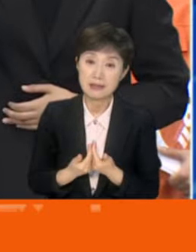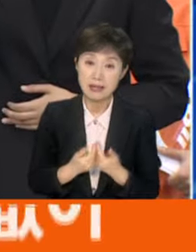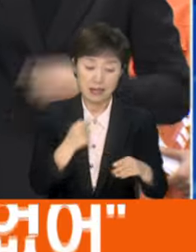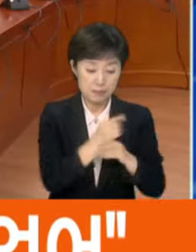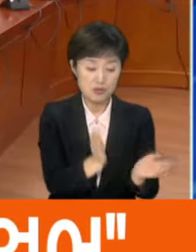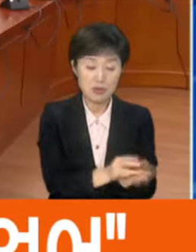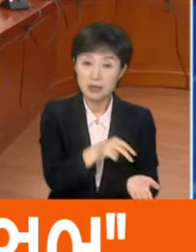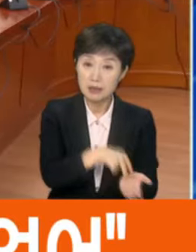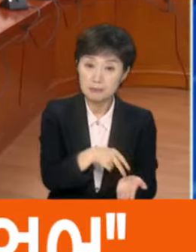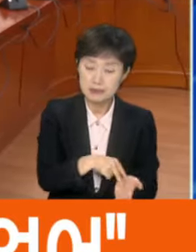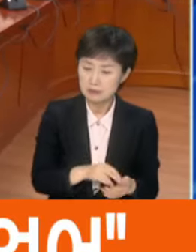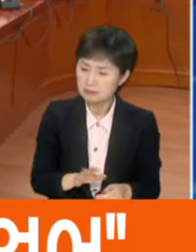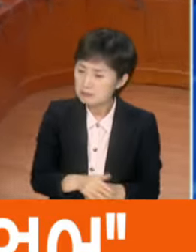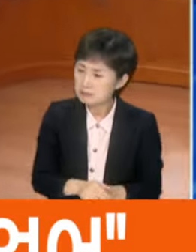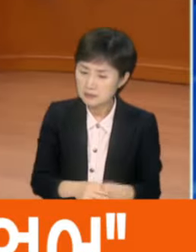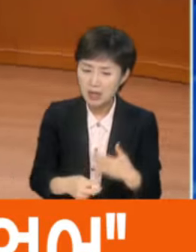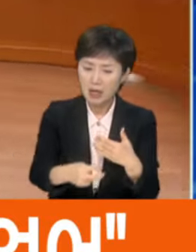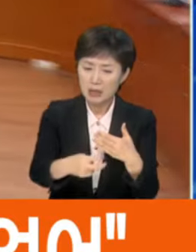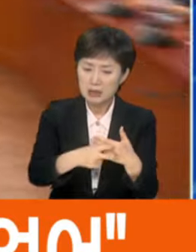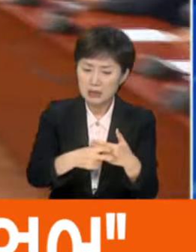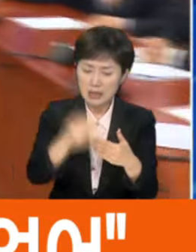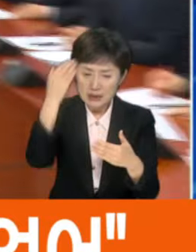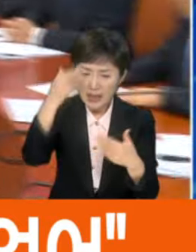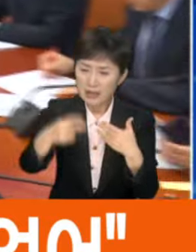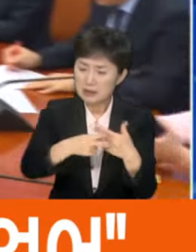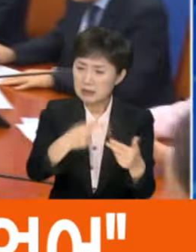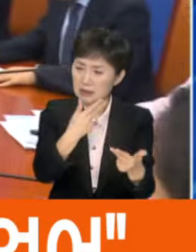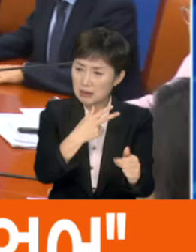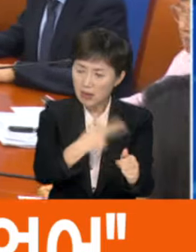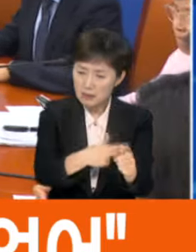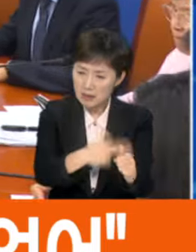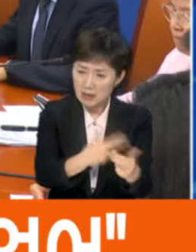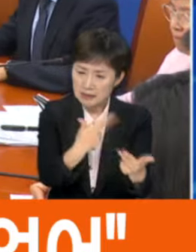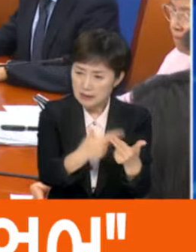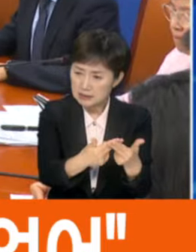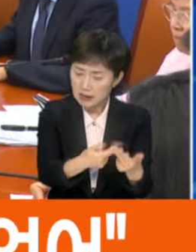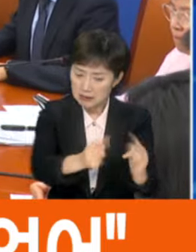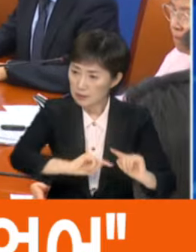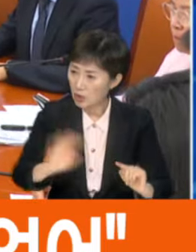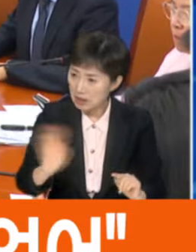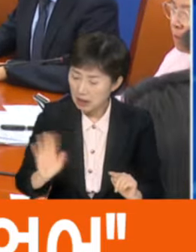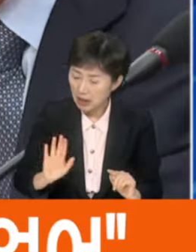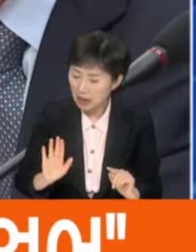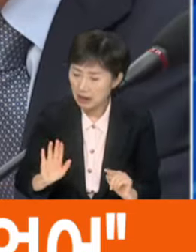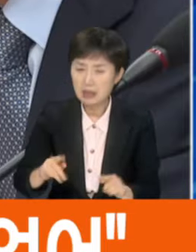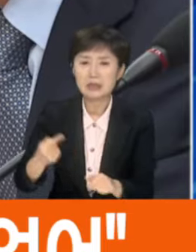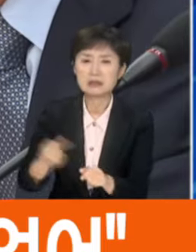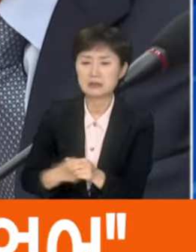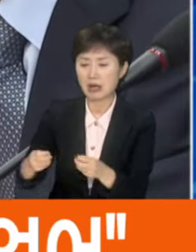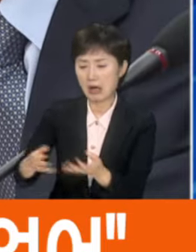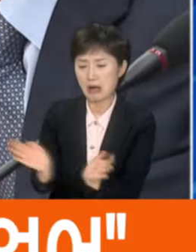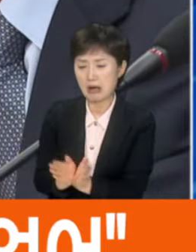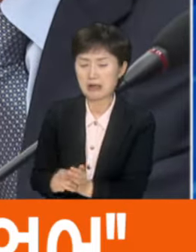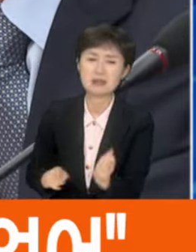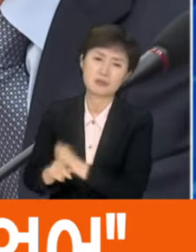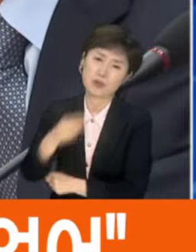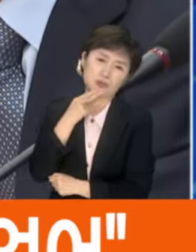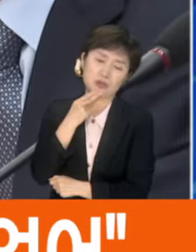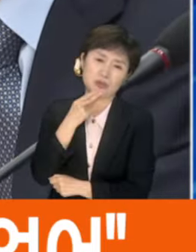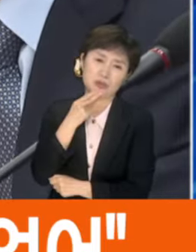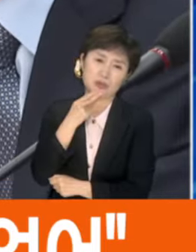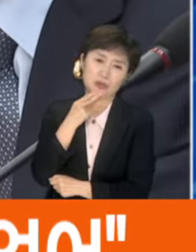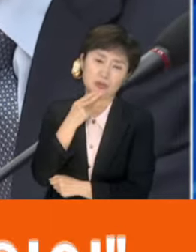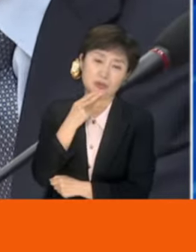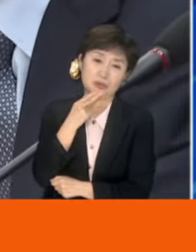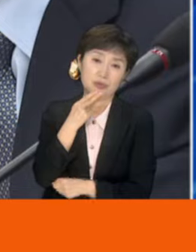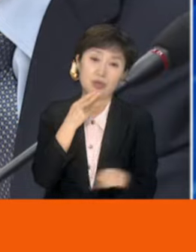의협이나 전공의 단체 등 대표성 있는 의료 단체들이 참여하지 않는 이상 여야 의정 협의체는 의미가 없다는 입장입니다